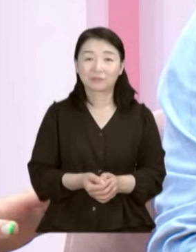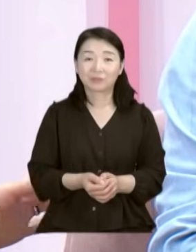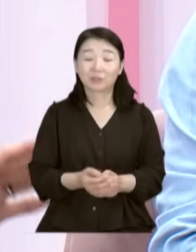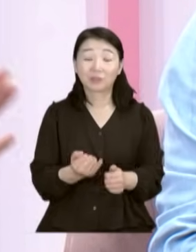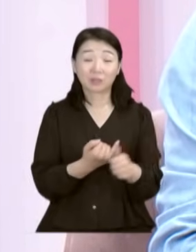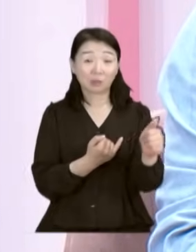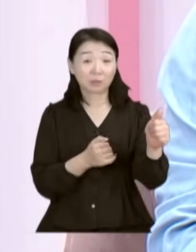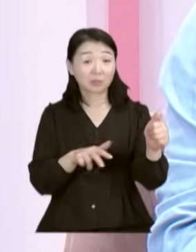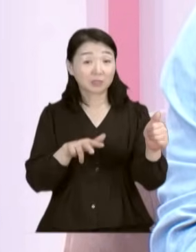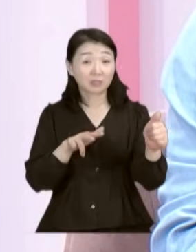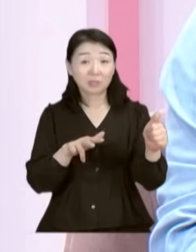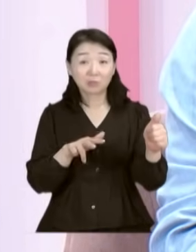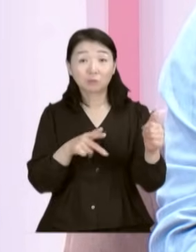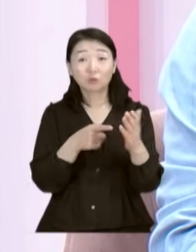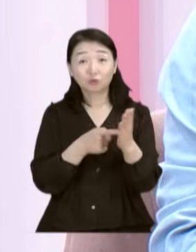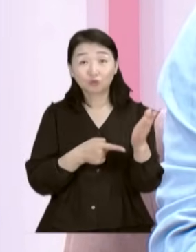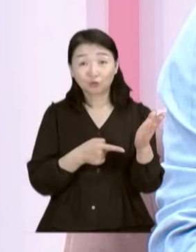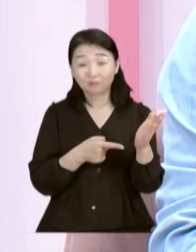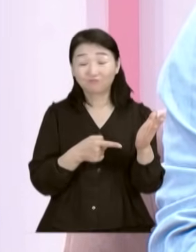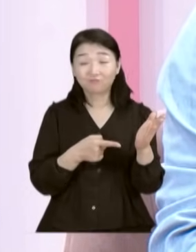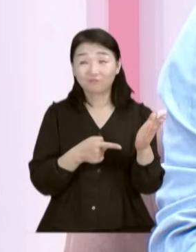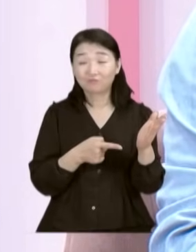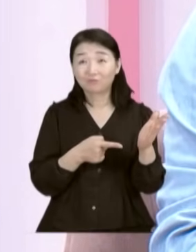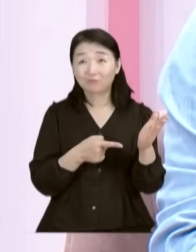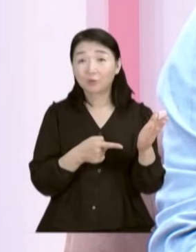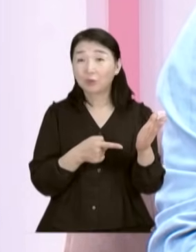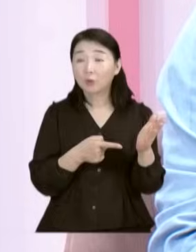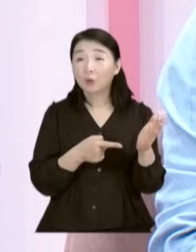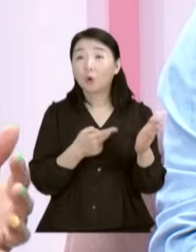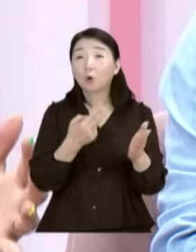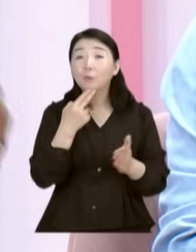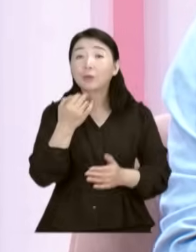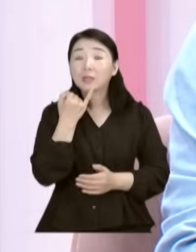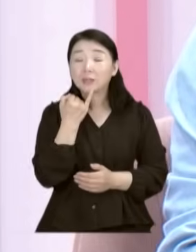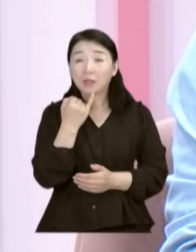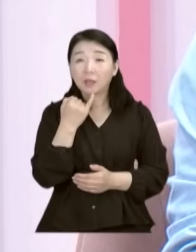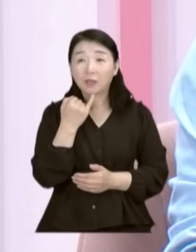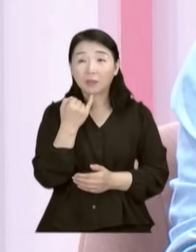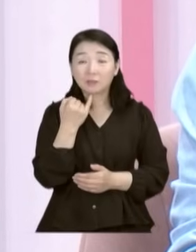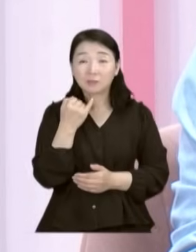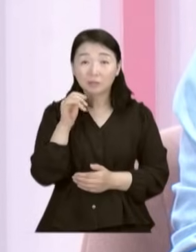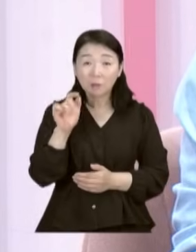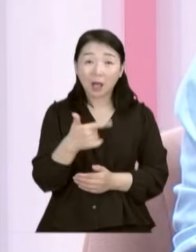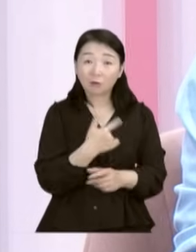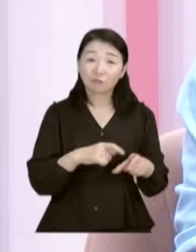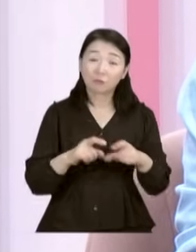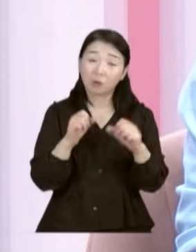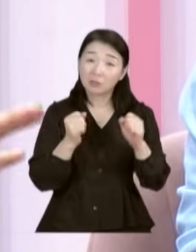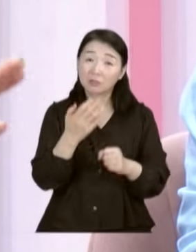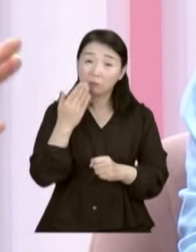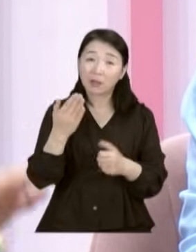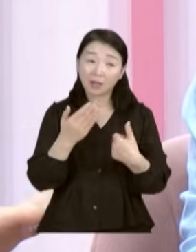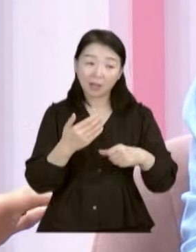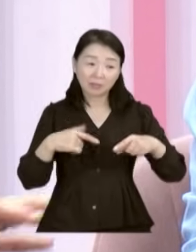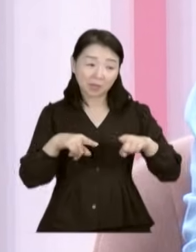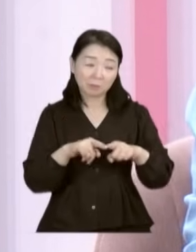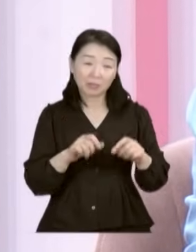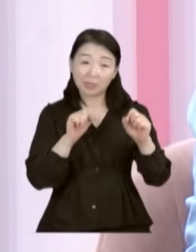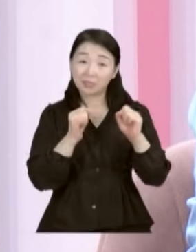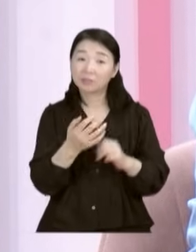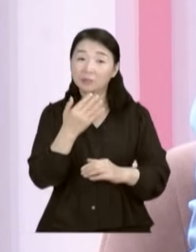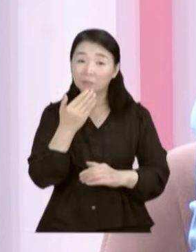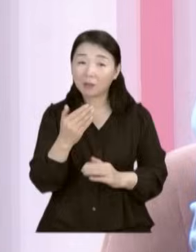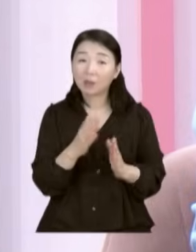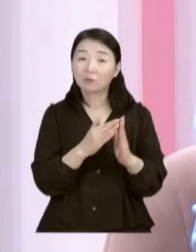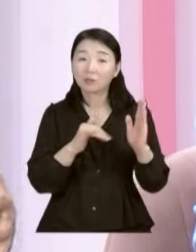근데 남편이 어쨌든 당장이지만 스스로 안 해도 되고 하루라도 저희 옆에 있을 수 있고 아이들 옆에 있을 수 있고